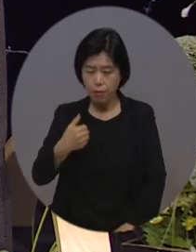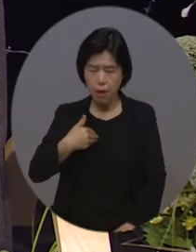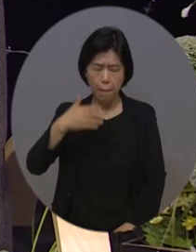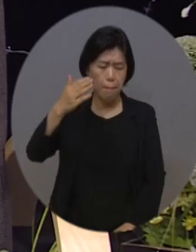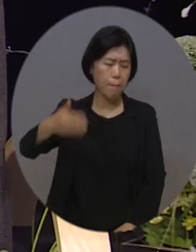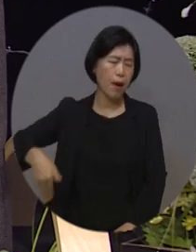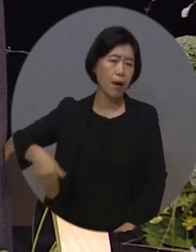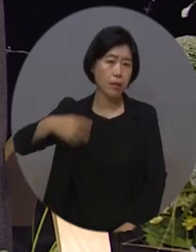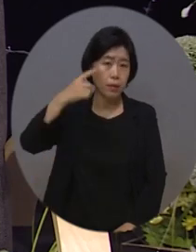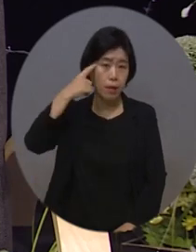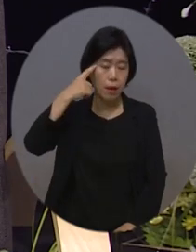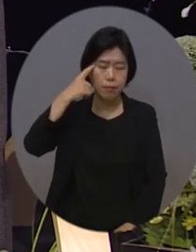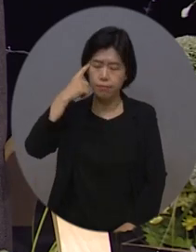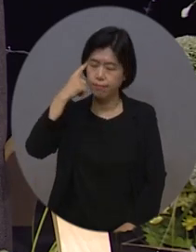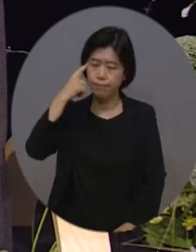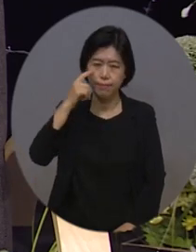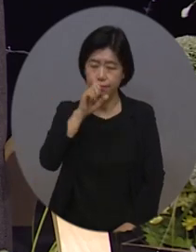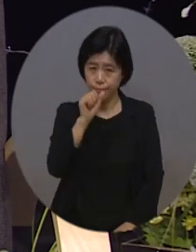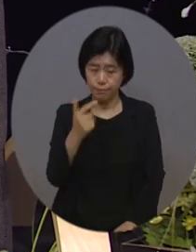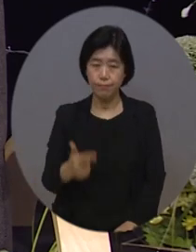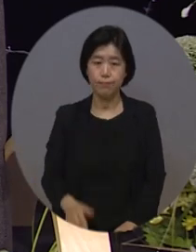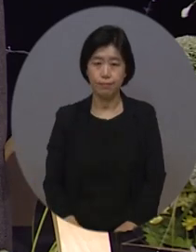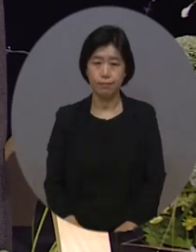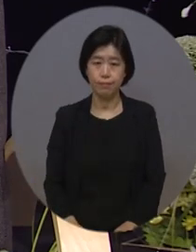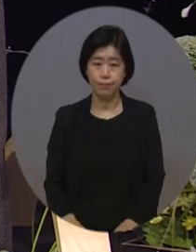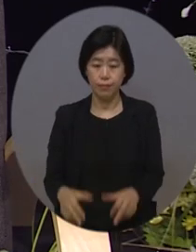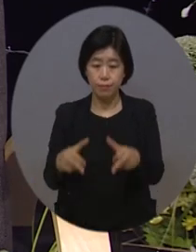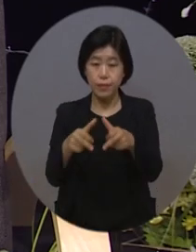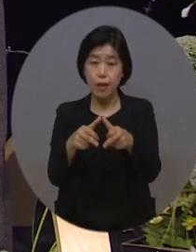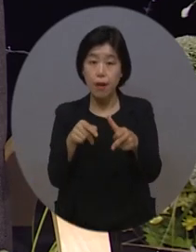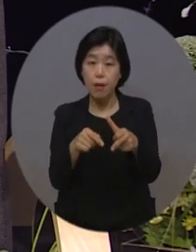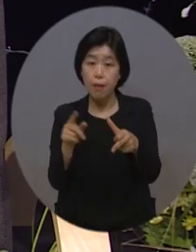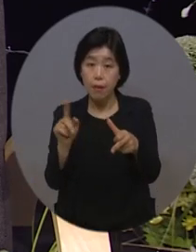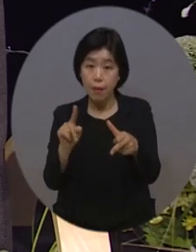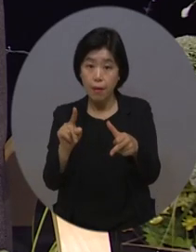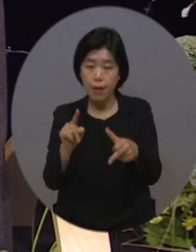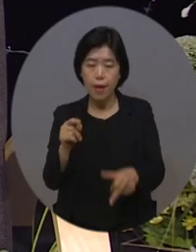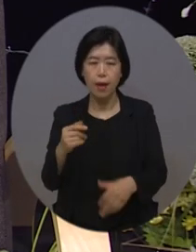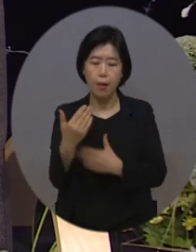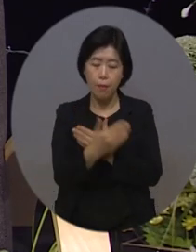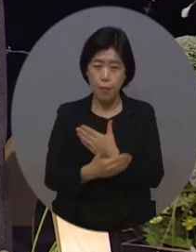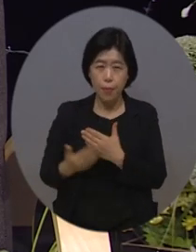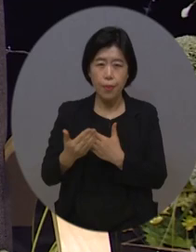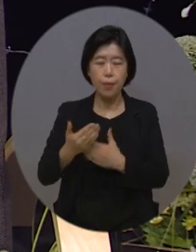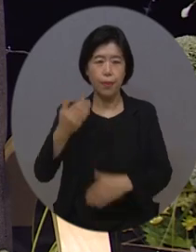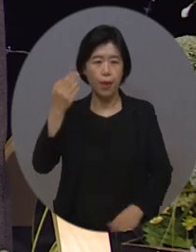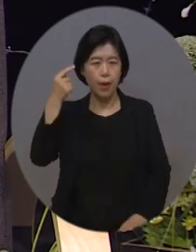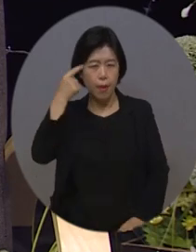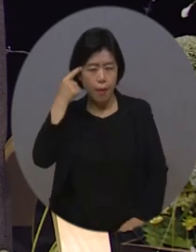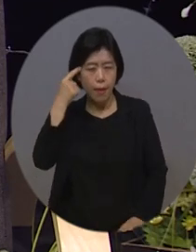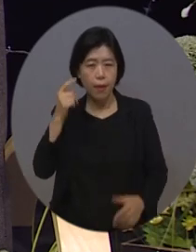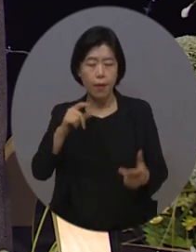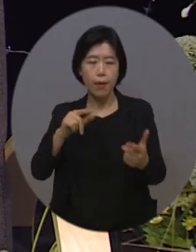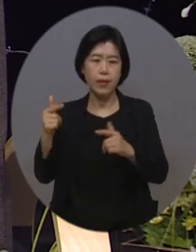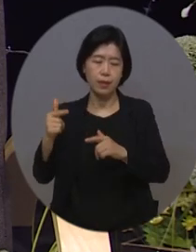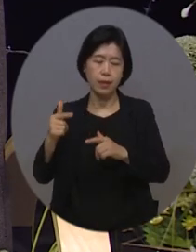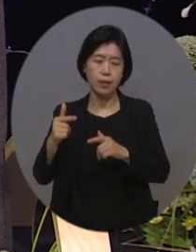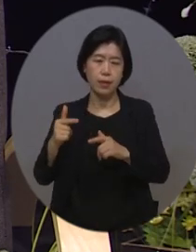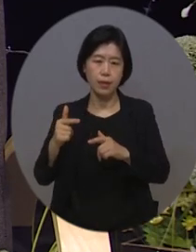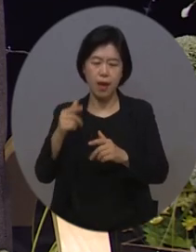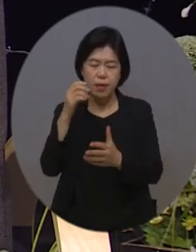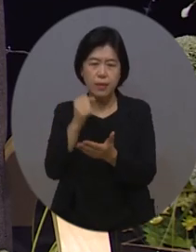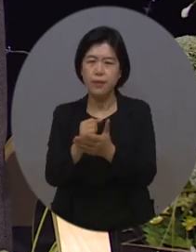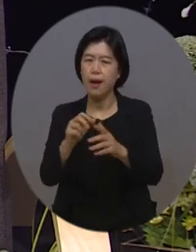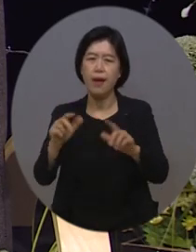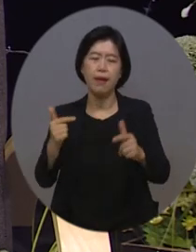장애인이란 신체적, 정신적으로 결함을 가져 제대로 기능하지 못한다는 사람을 지칭하는